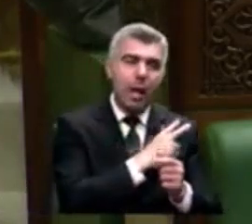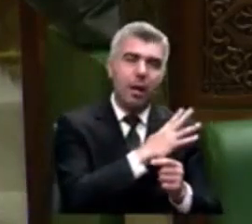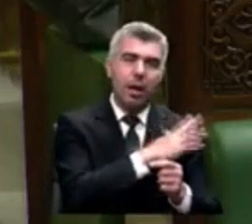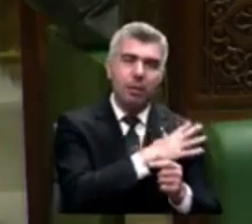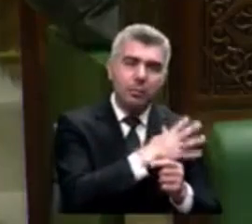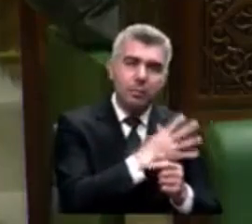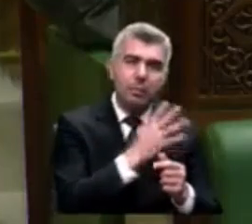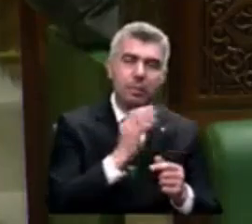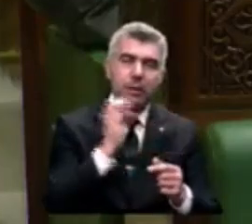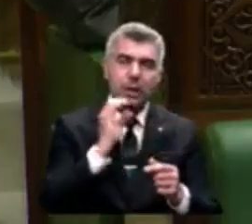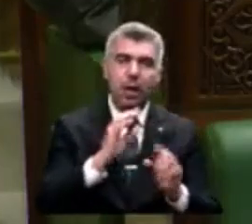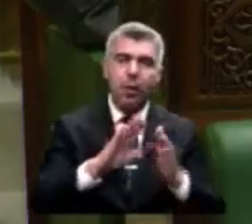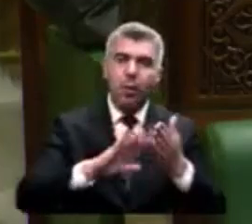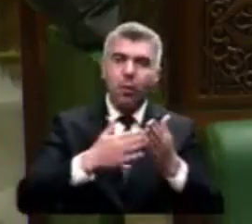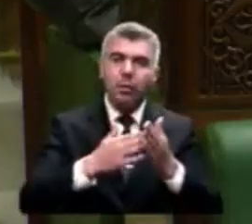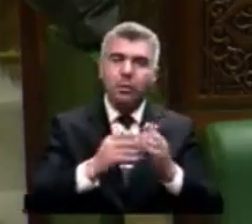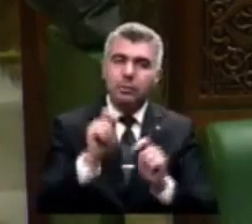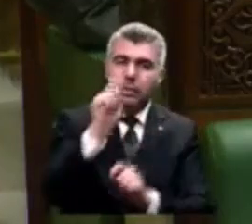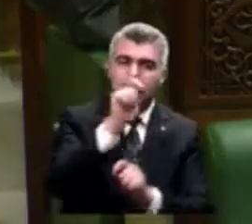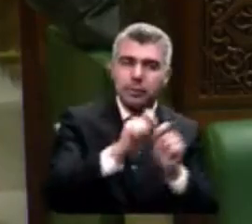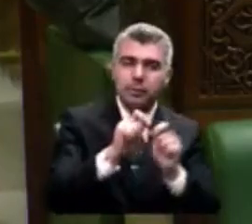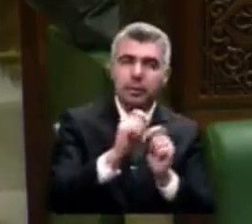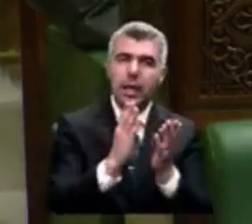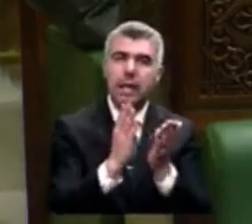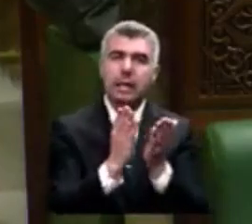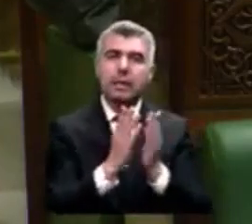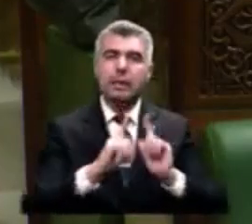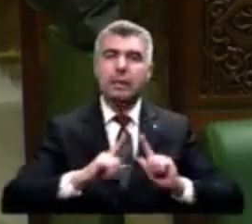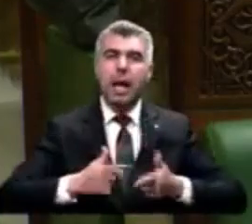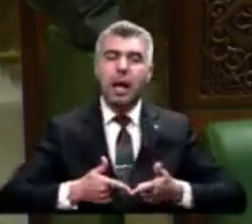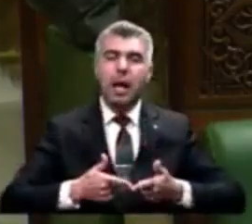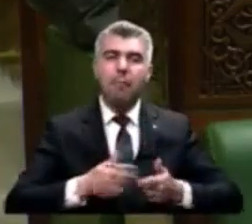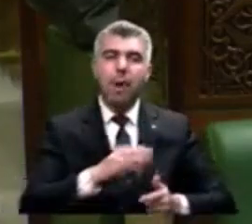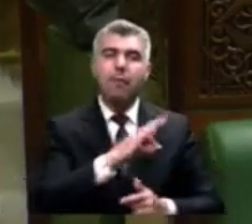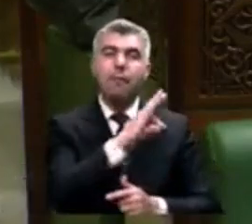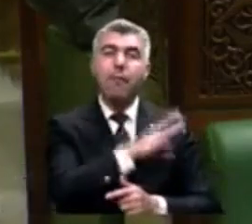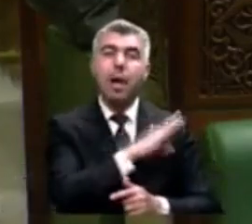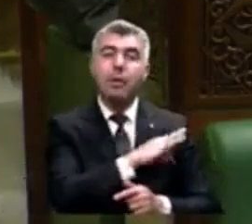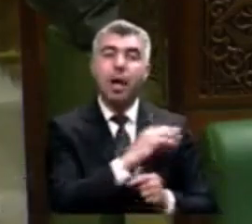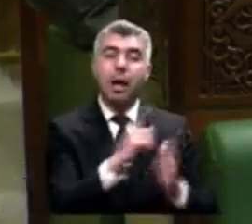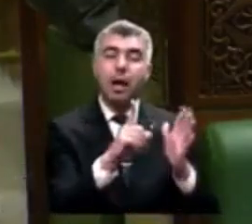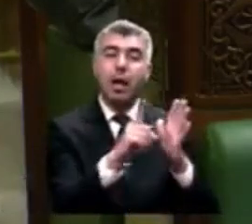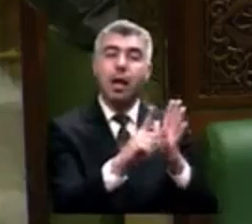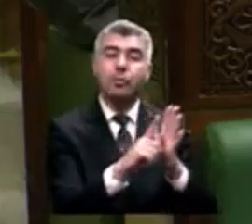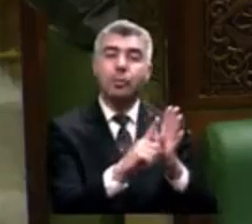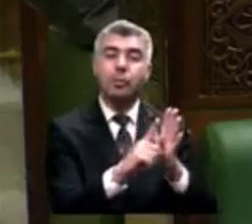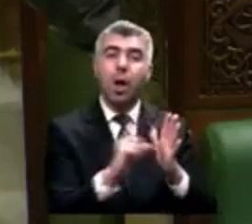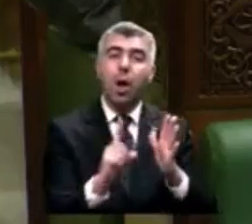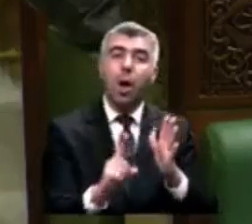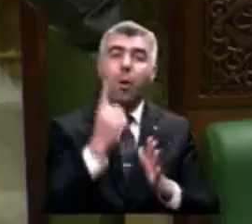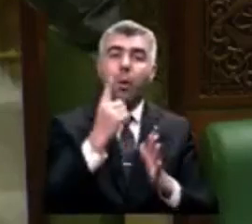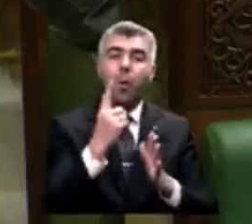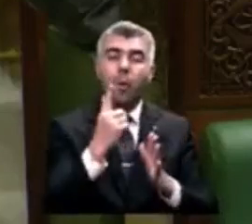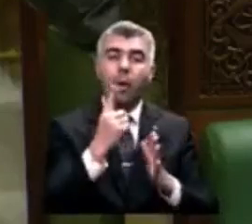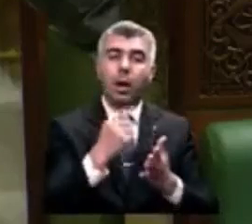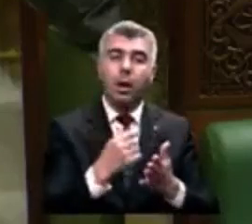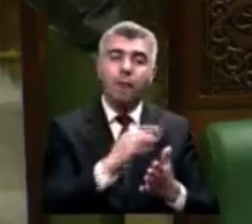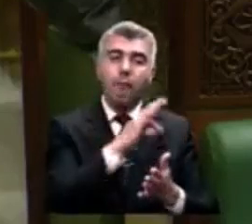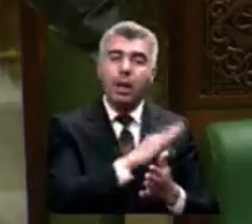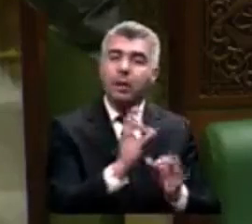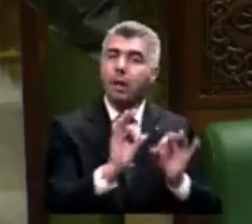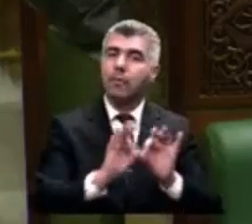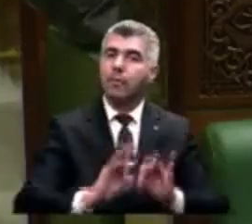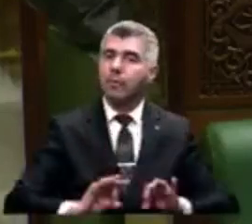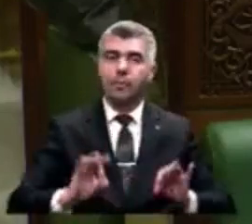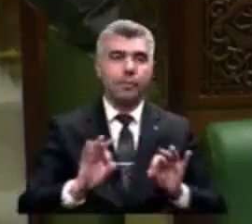الفقري ديال العمليه التعليميه في بلادنا ما استفدتش من هذا النظام الاساسي كيف ما كان متوقع اللي هي الاساتذه.